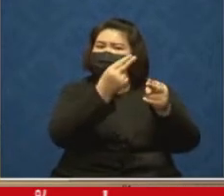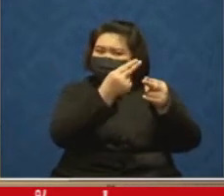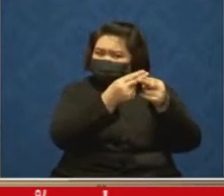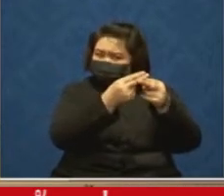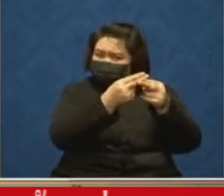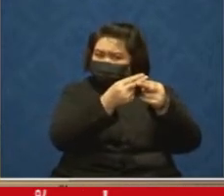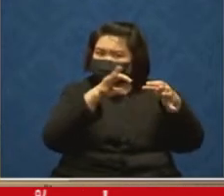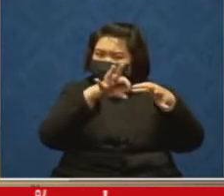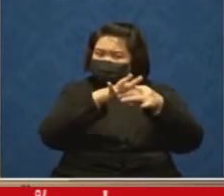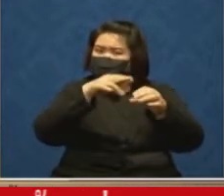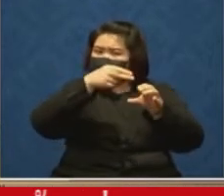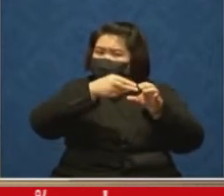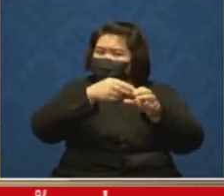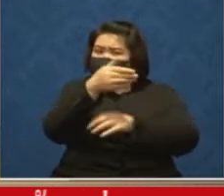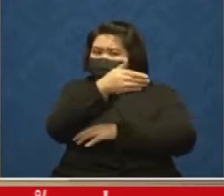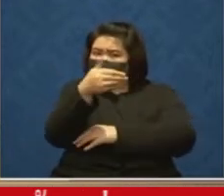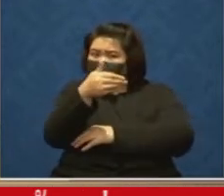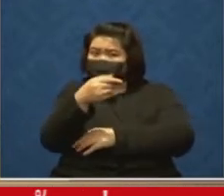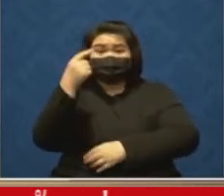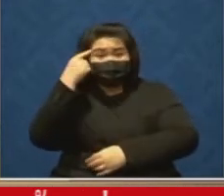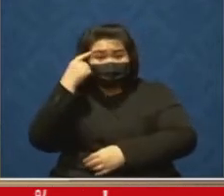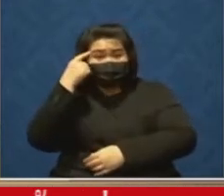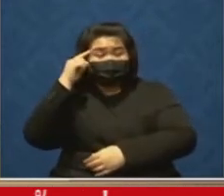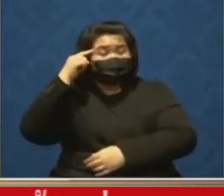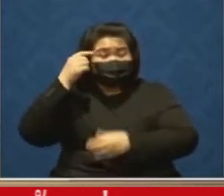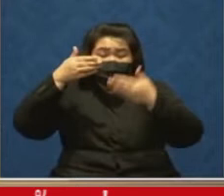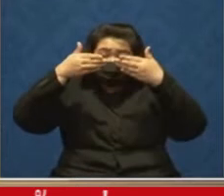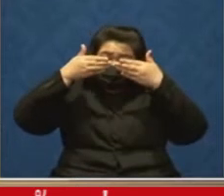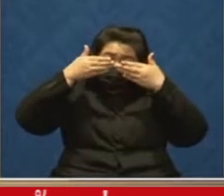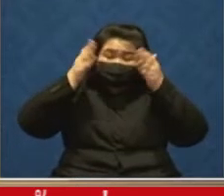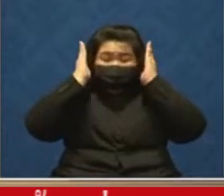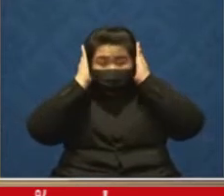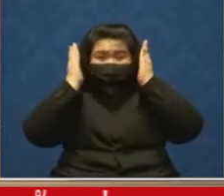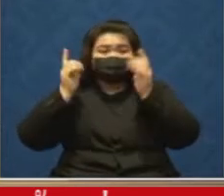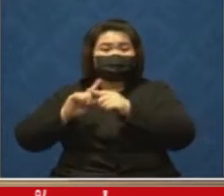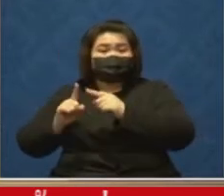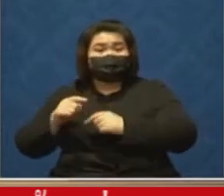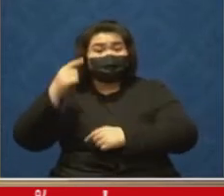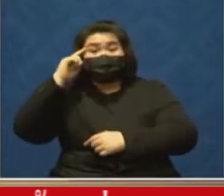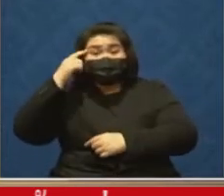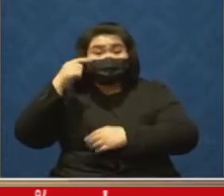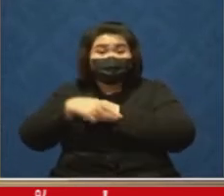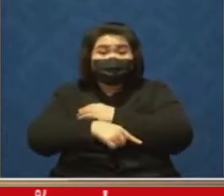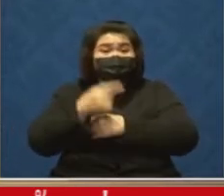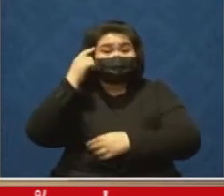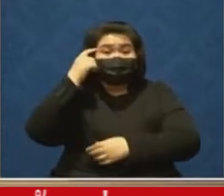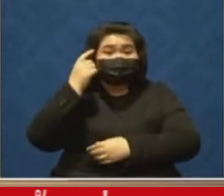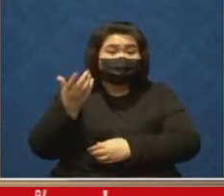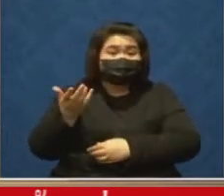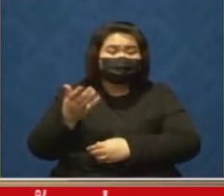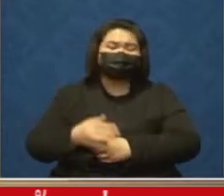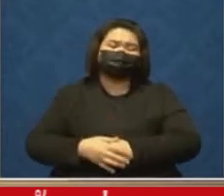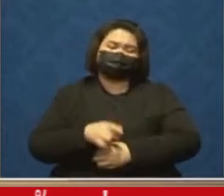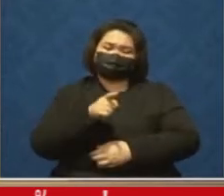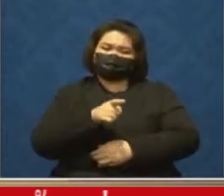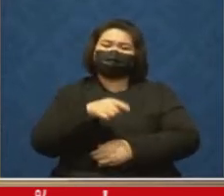านไม่รู้เลยหอวาหับตาหรอวองไม่เห็นวามีการทุดจลิตท่านปัติเศษไม่ได้ลครั เพระว่